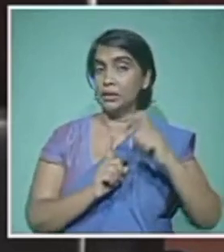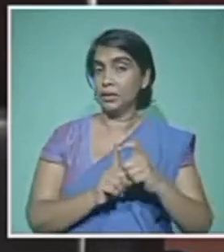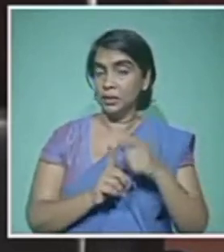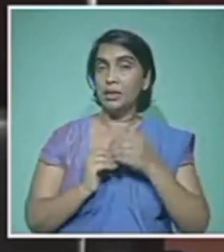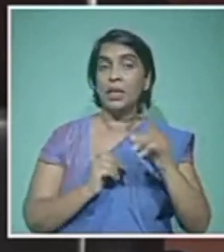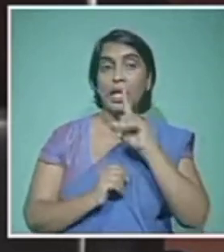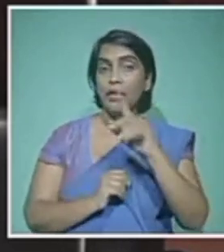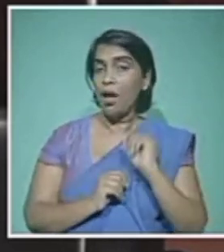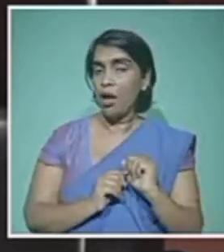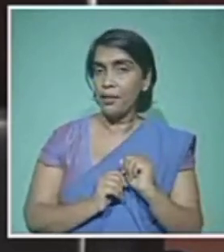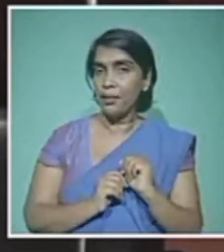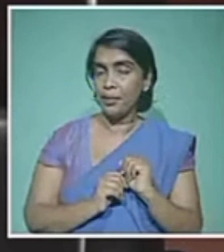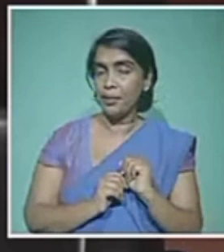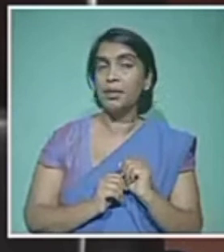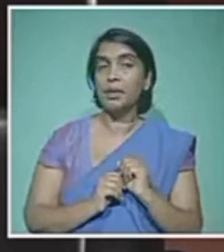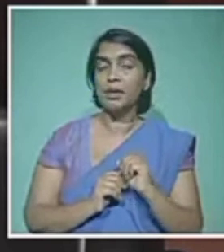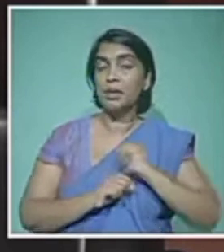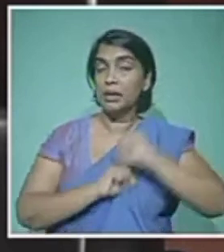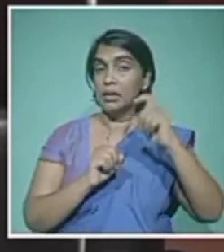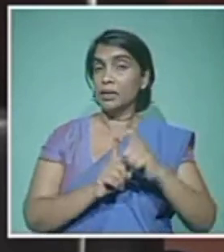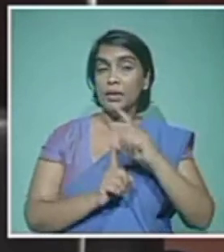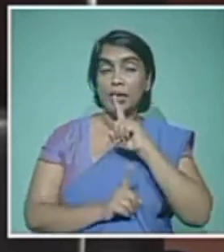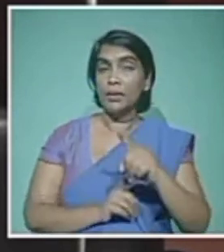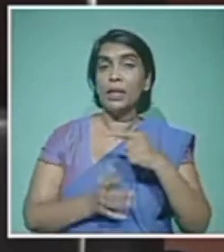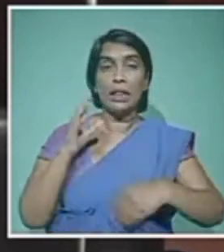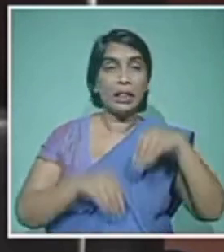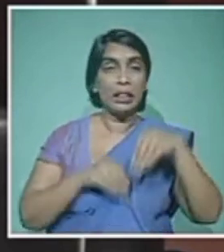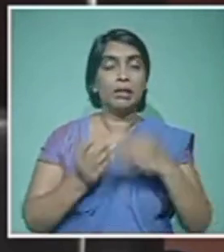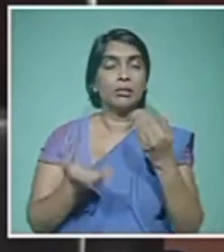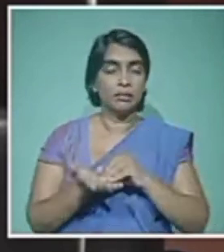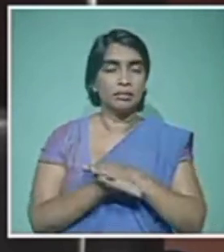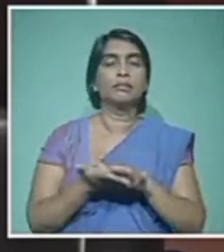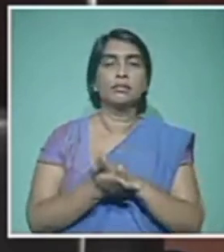අරගලයේ උච්චවස්ථාවේදී මොකද්ද කිව්වේ? මොකද්ද අරගලයේ උච්චවස්ථාවේ කිව්වේ? දේශපාලන ප්‍රතිසංස්කරණ